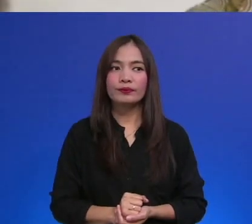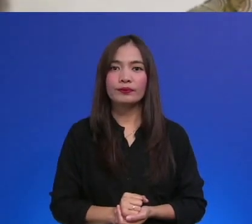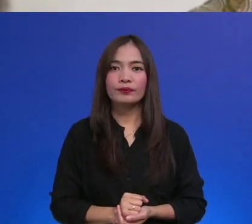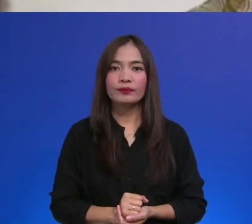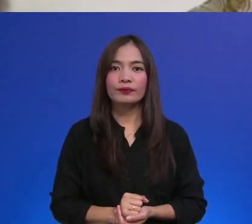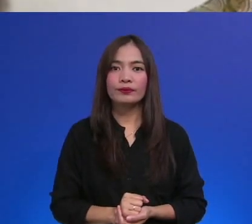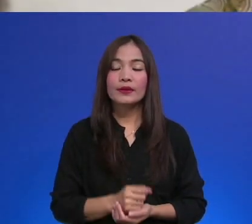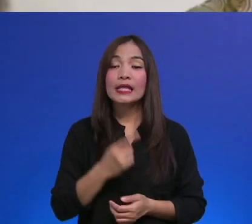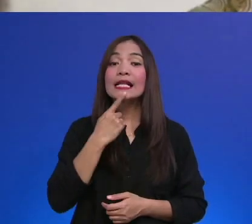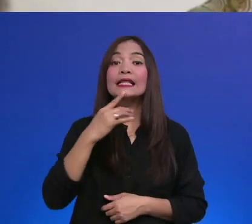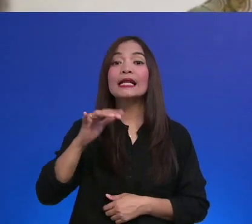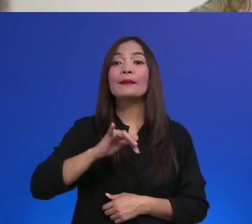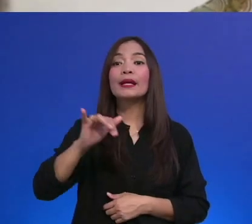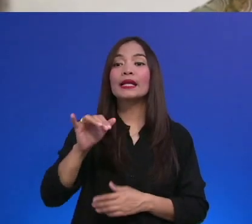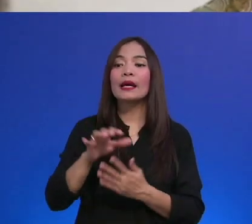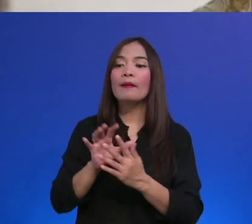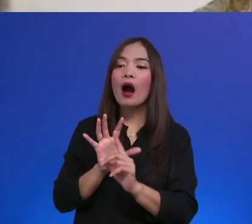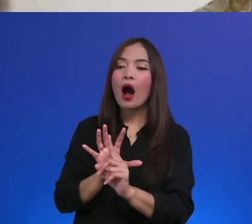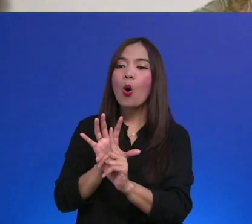seperti pengawal